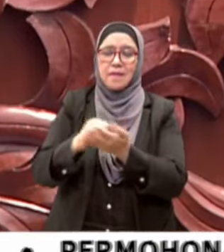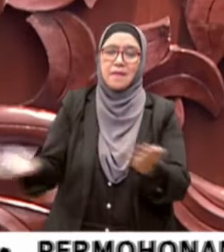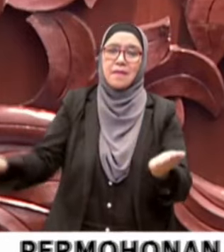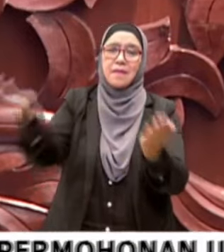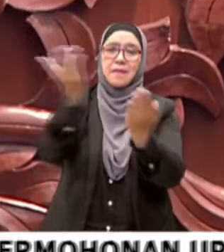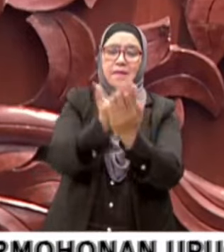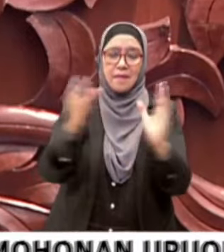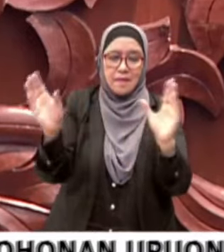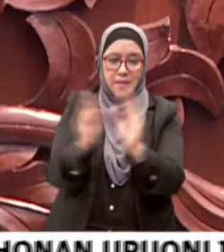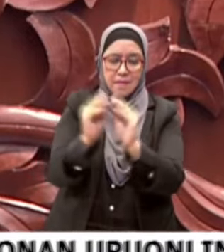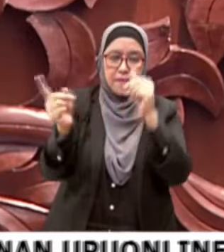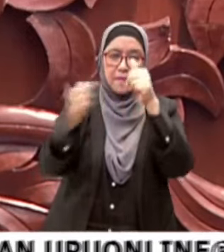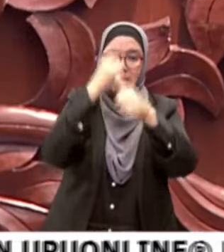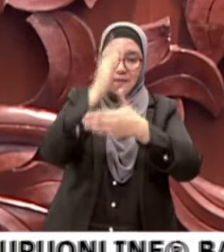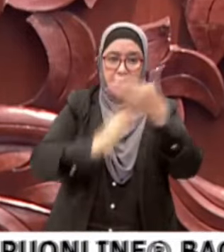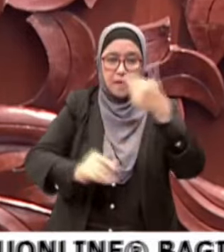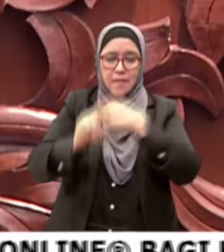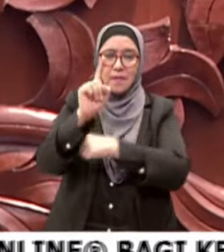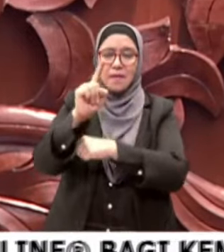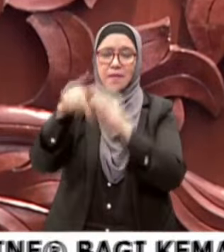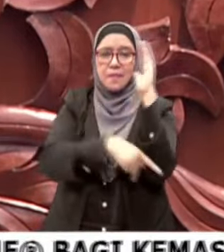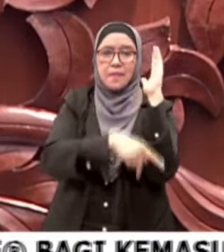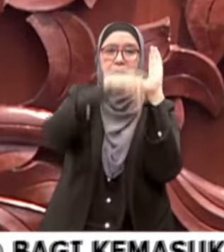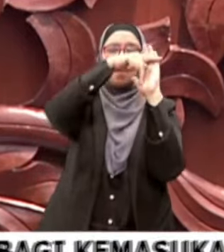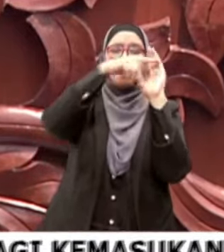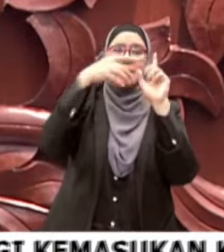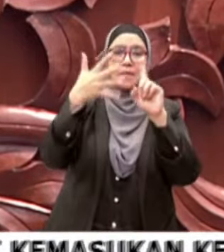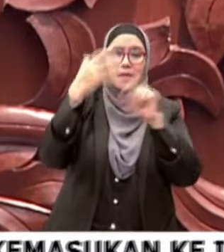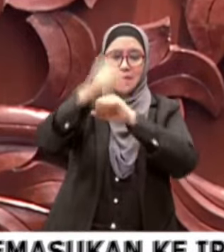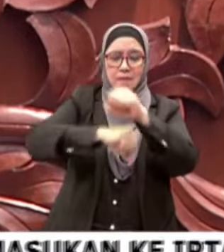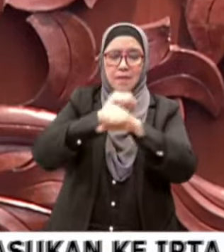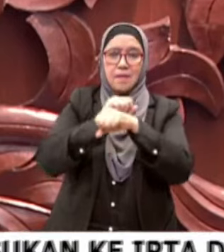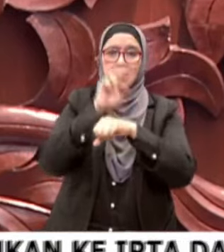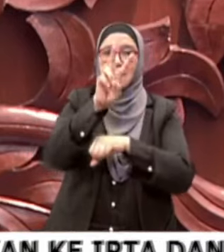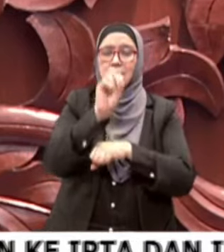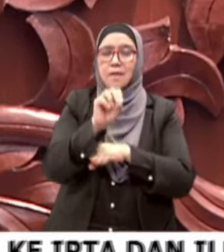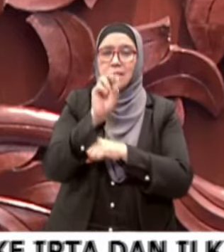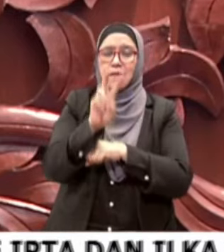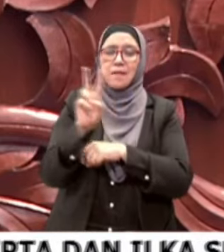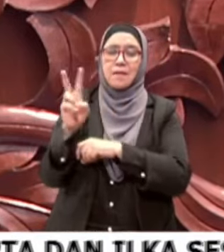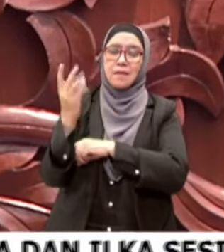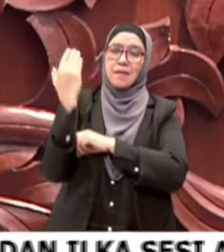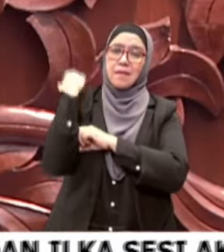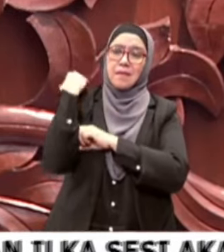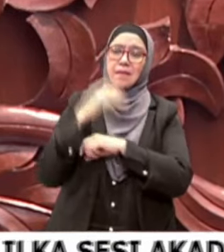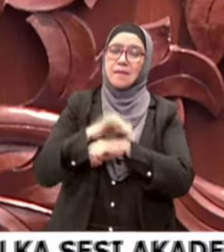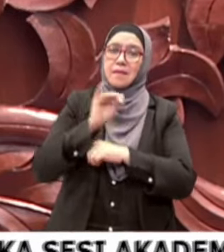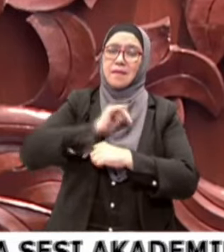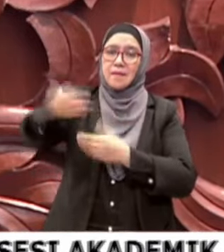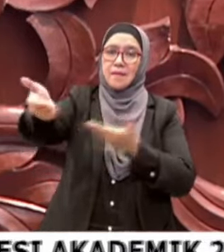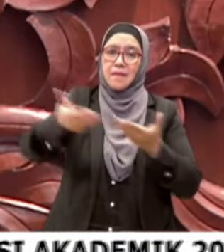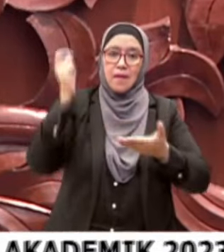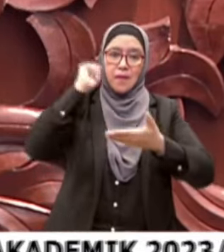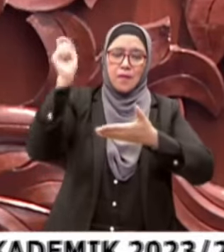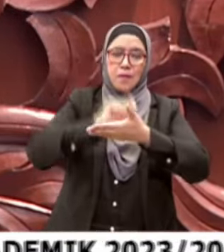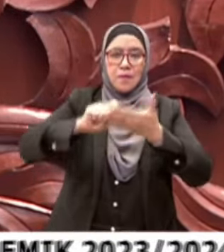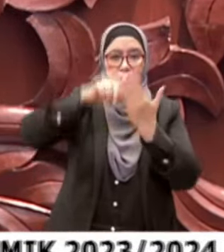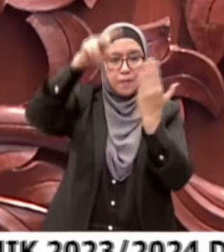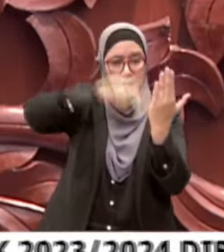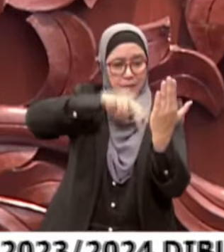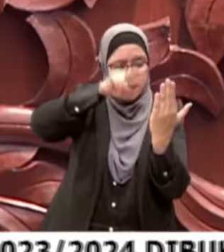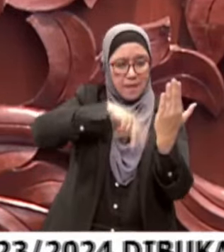musyawarah pertama paliman ke-15 Tahun 2022 yang lalu saya menjemput COC membacakan